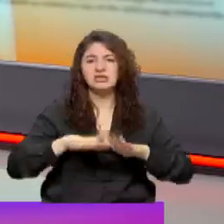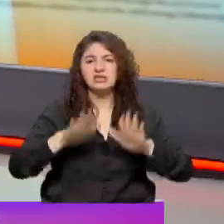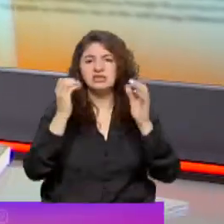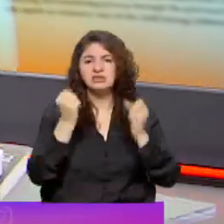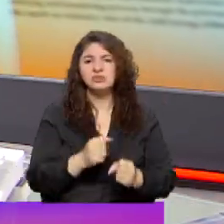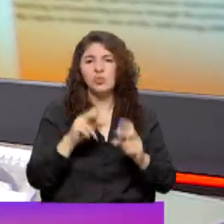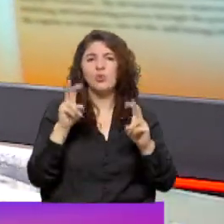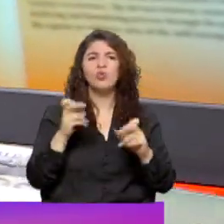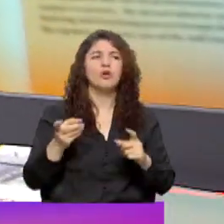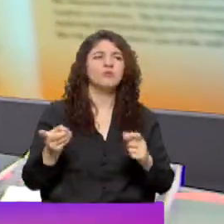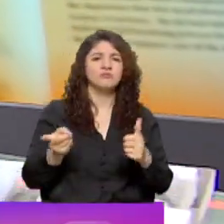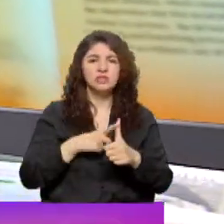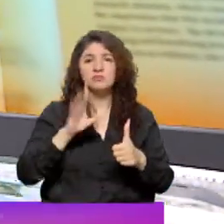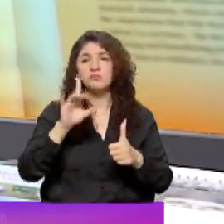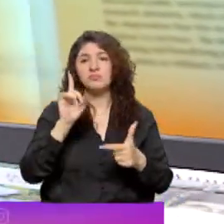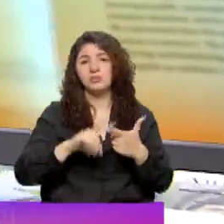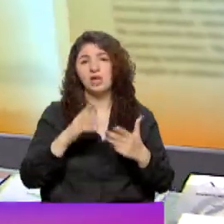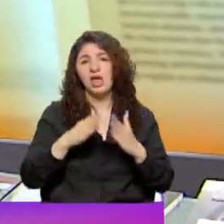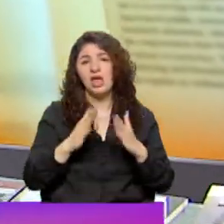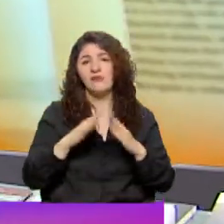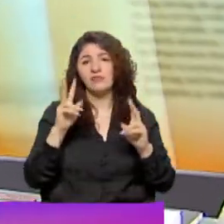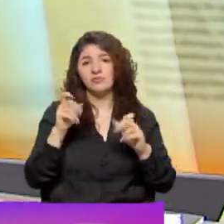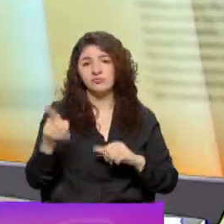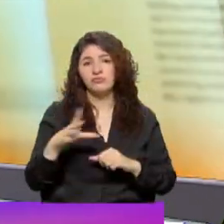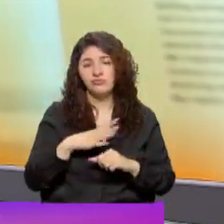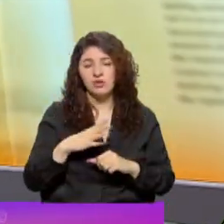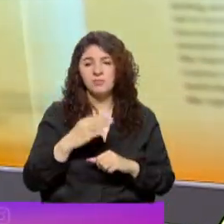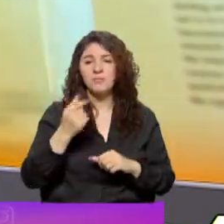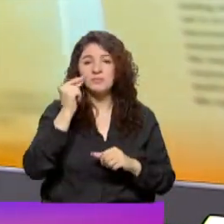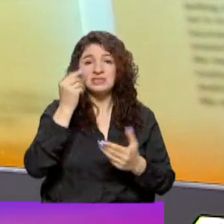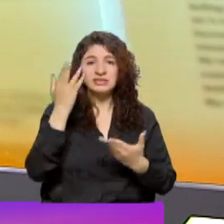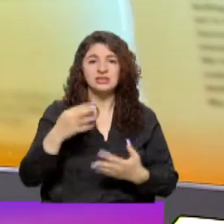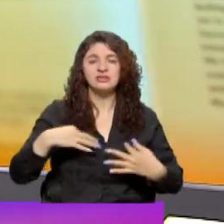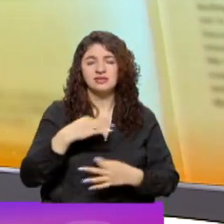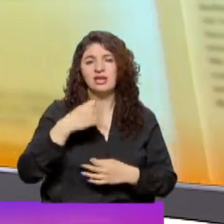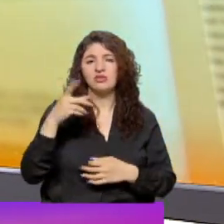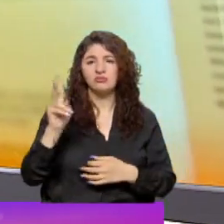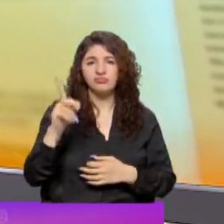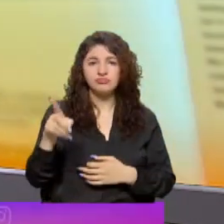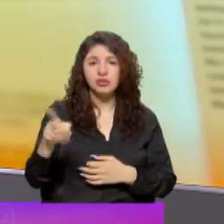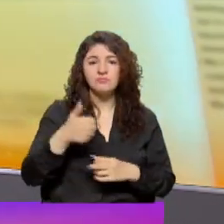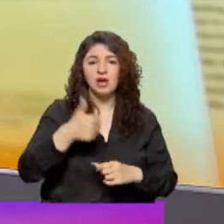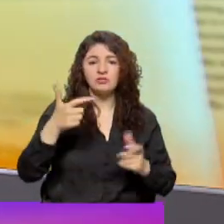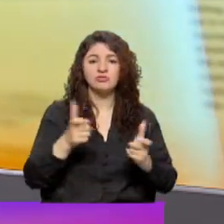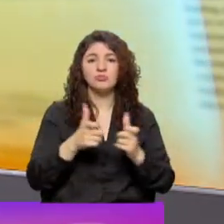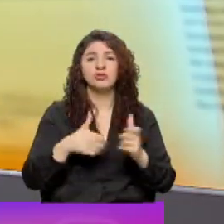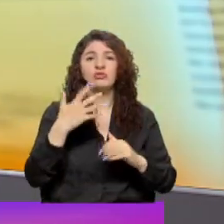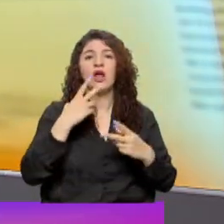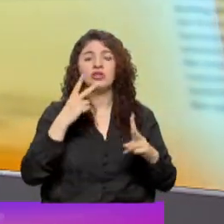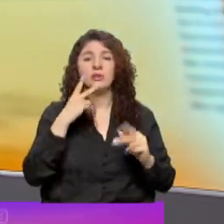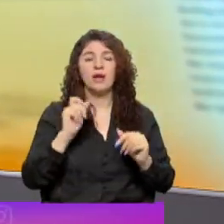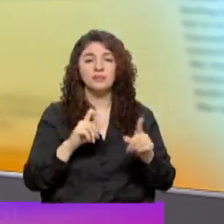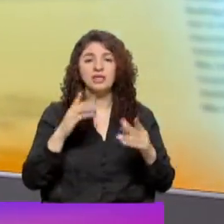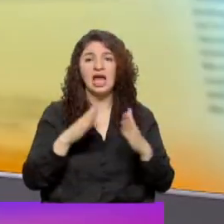sığınmacılar konusu var bir de konut meselesi var bizzat sayılardan tarafından Bakanlar Kurulu toplantısından sonra